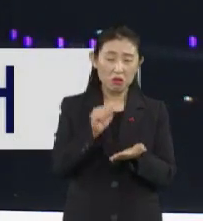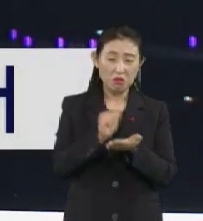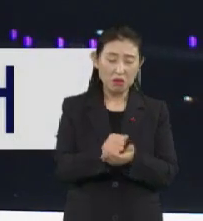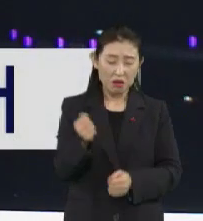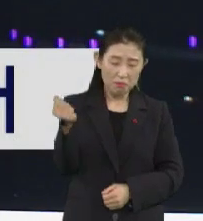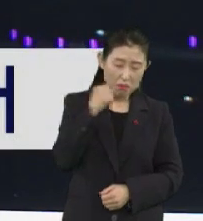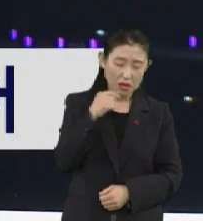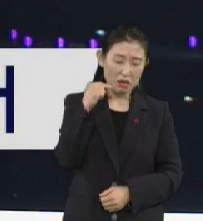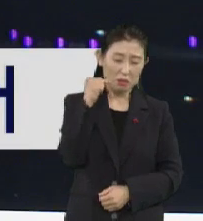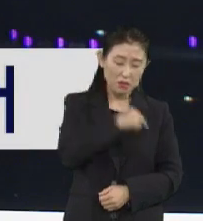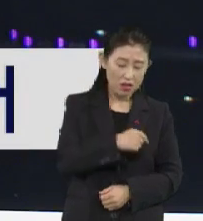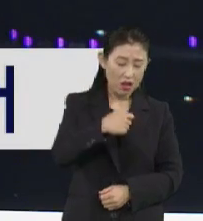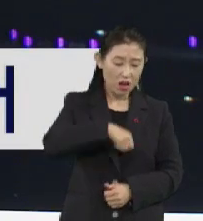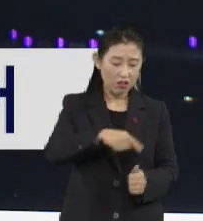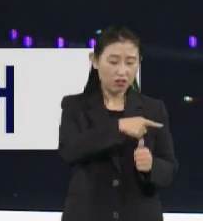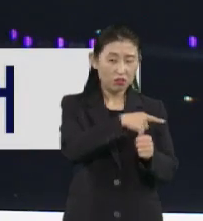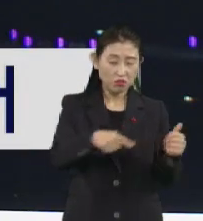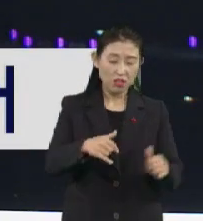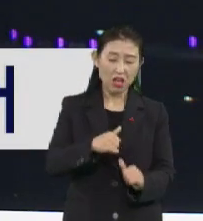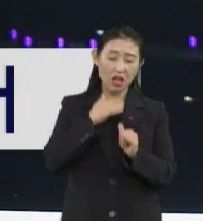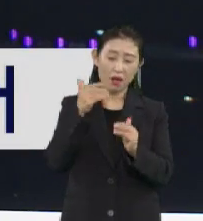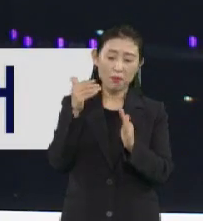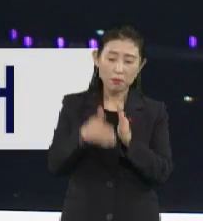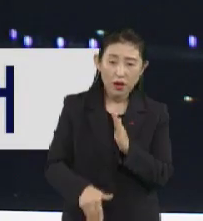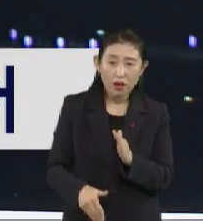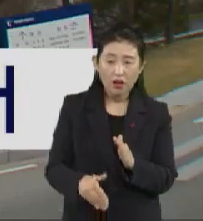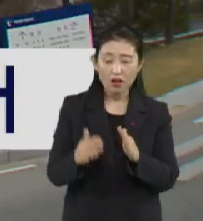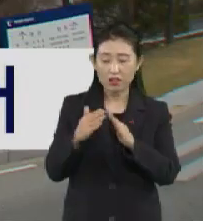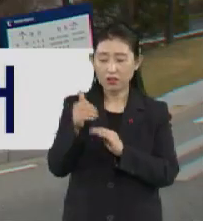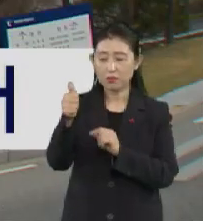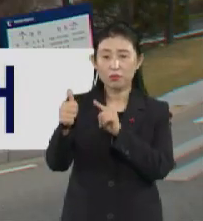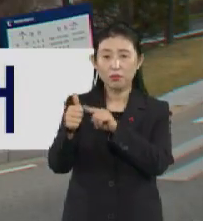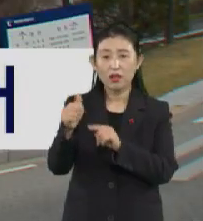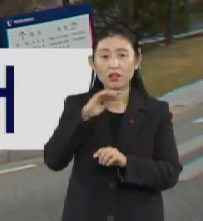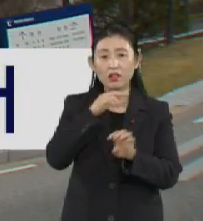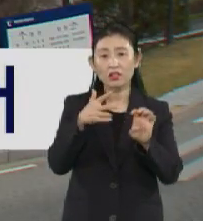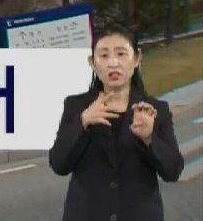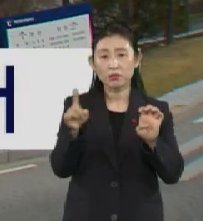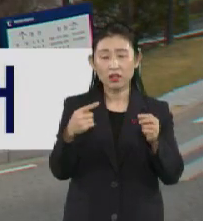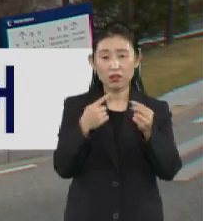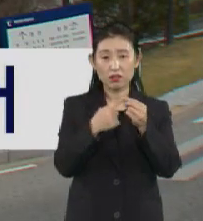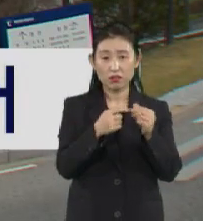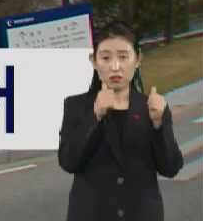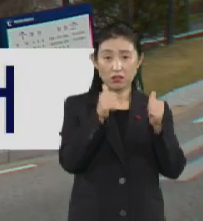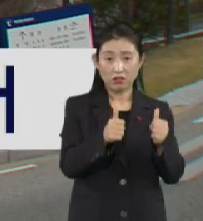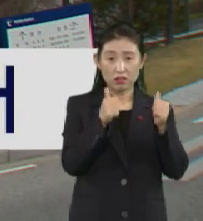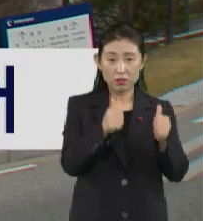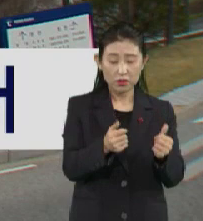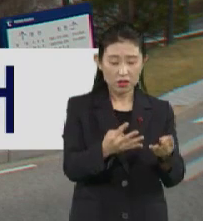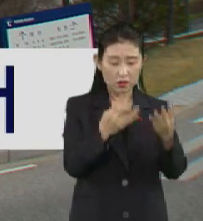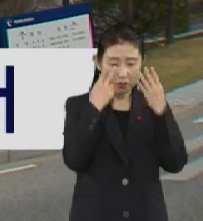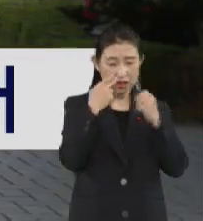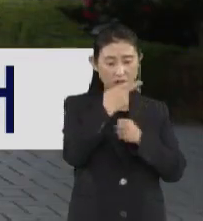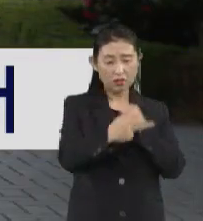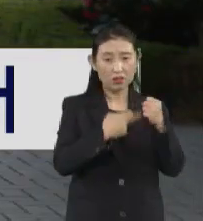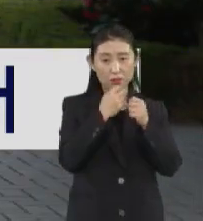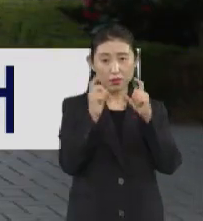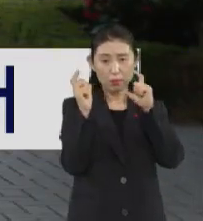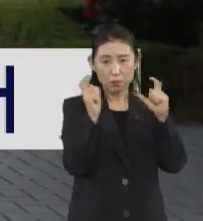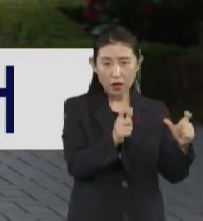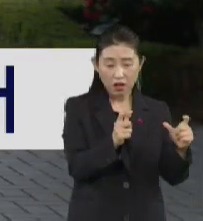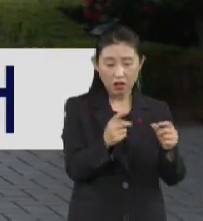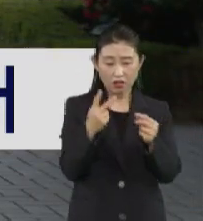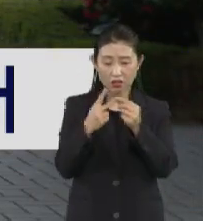도박빚에 시달리다 아들을 살해하고 극단적 선택을 시도한 40대 가장이 항소심에서 1심보다 더 높은 형량을